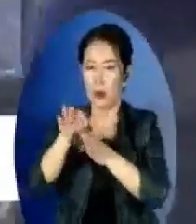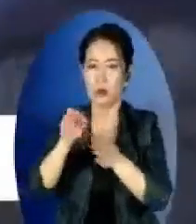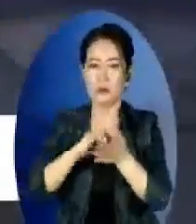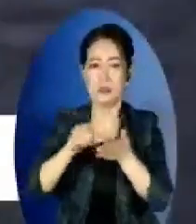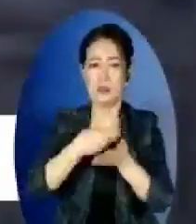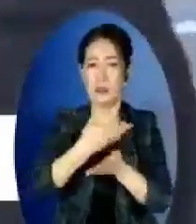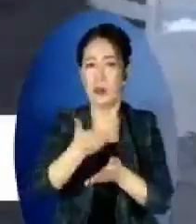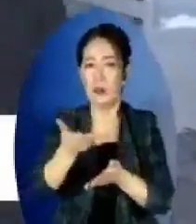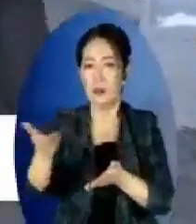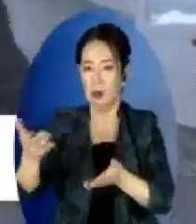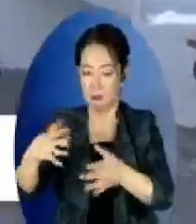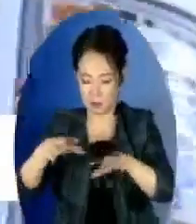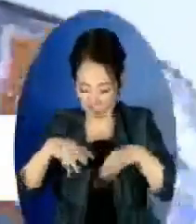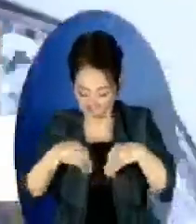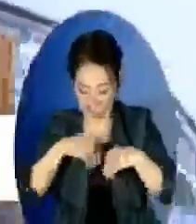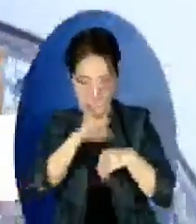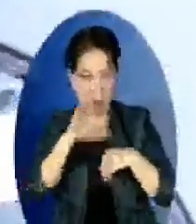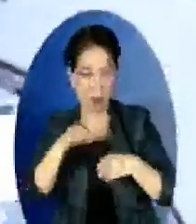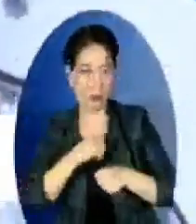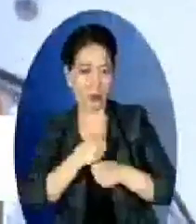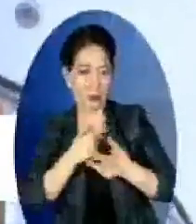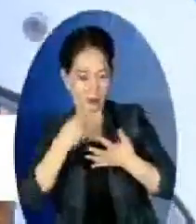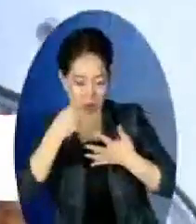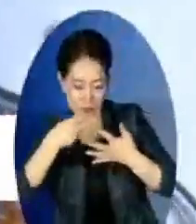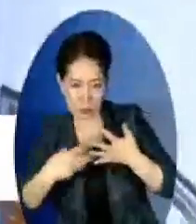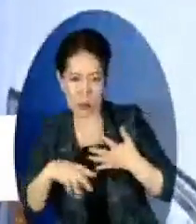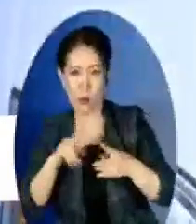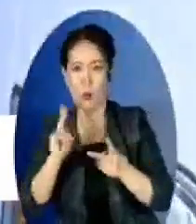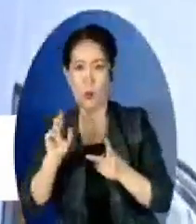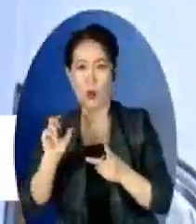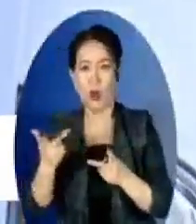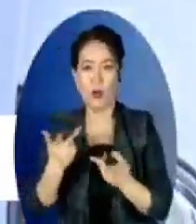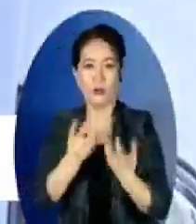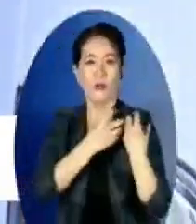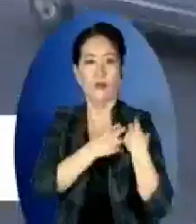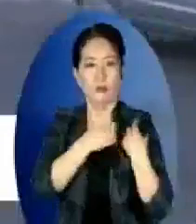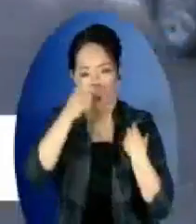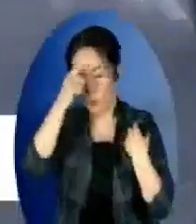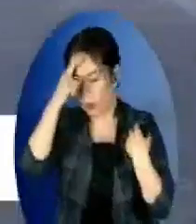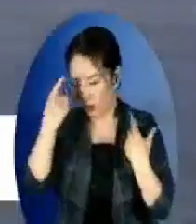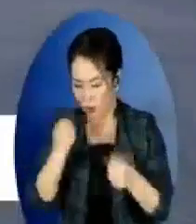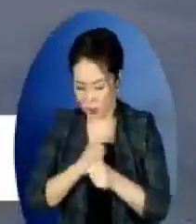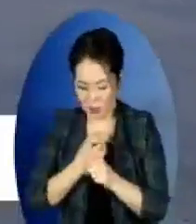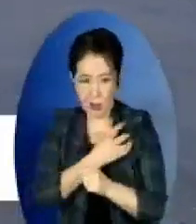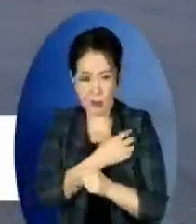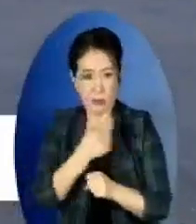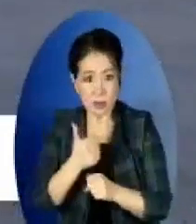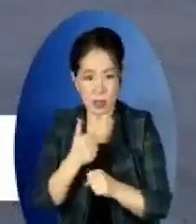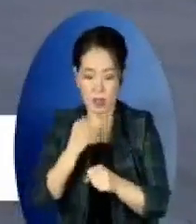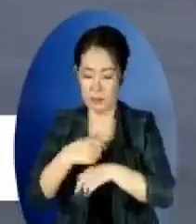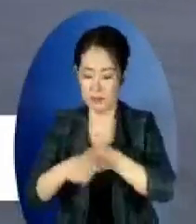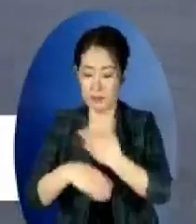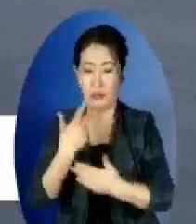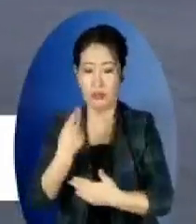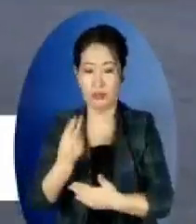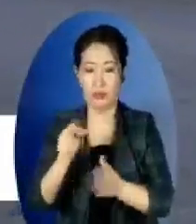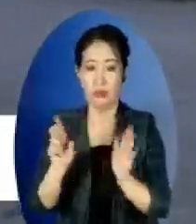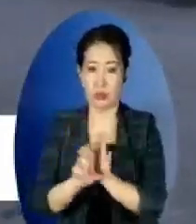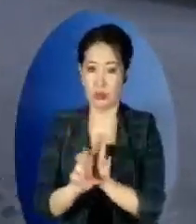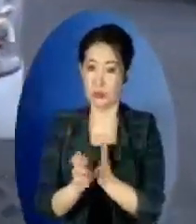албан байгууллага түүний хэрэгжүүлэх шатны алба хагч гээд үүргээ ухамсарлаж хариуцлагатай хандвал ажил хэрэг боддоор хэрэгжих боломжтой юм аа.